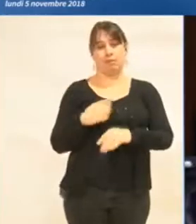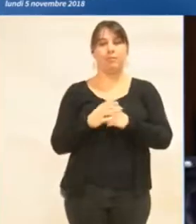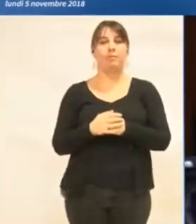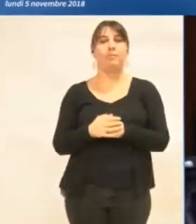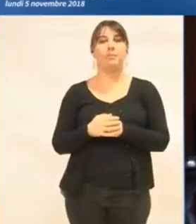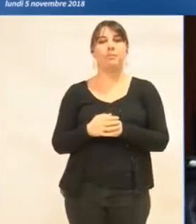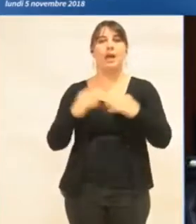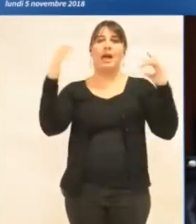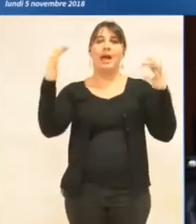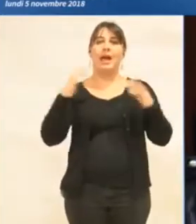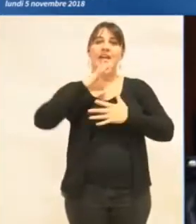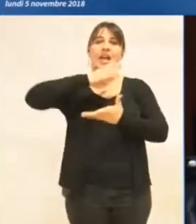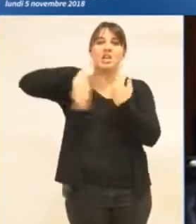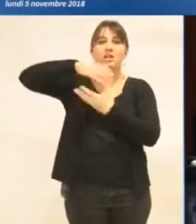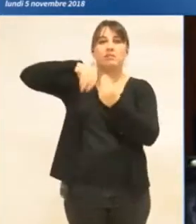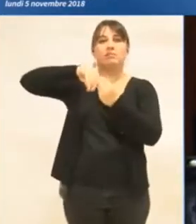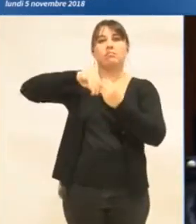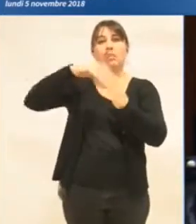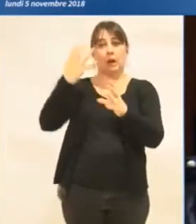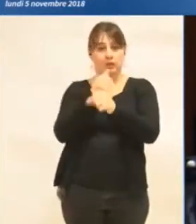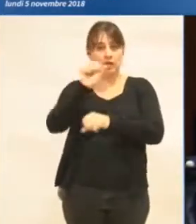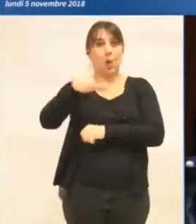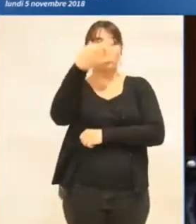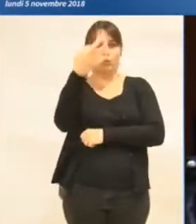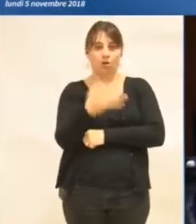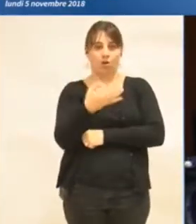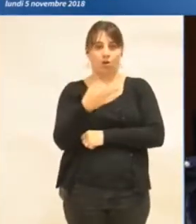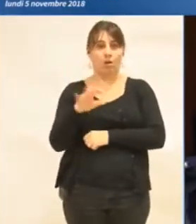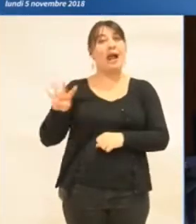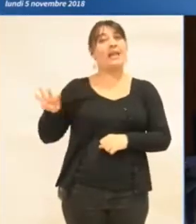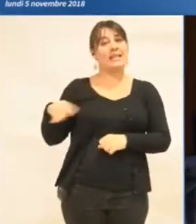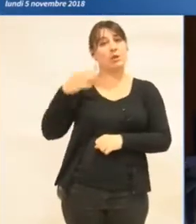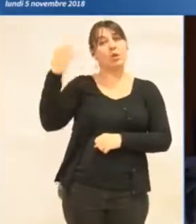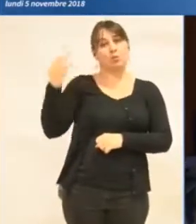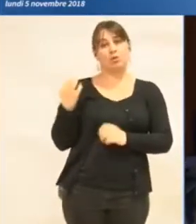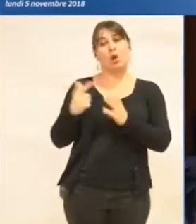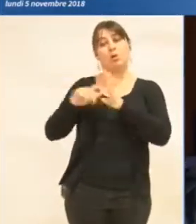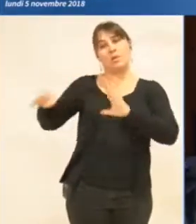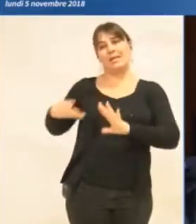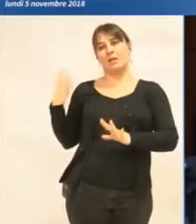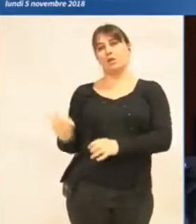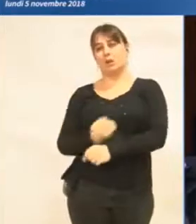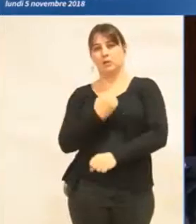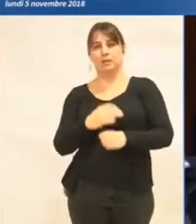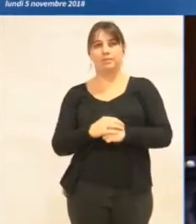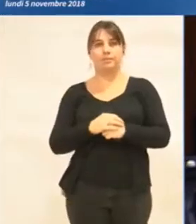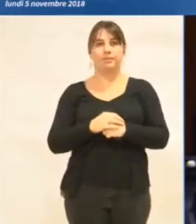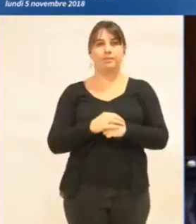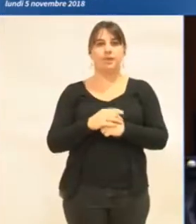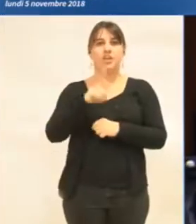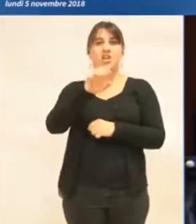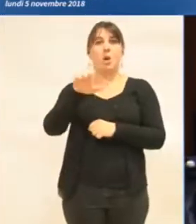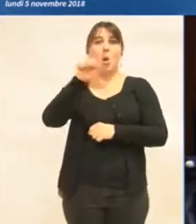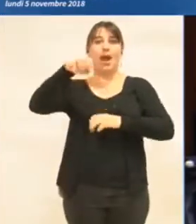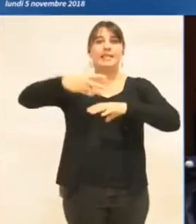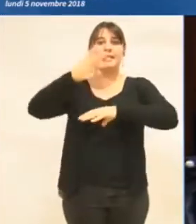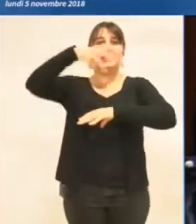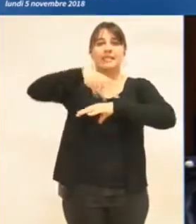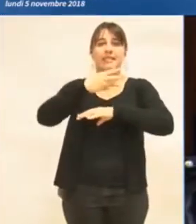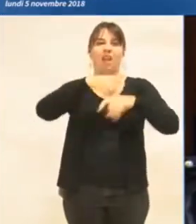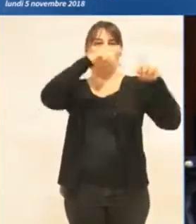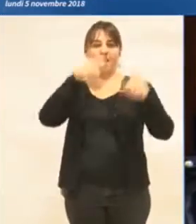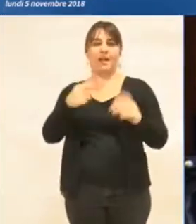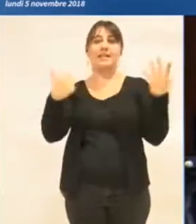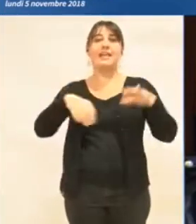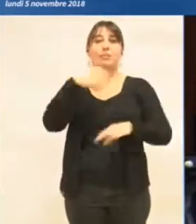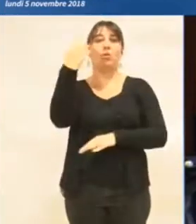d'énergie renouvelable atteint 11%, 14% attendu en 2014. Les émissions de GES ont baissé de 16%,